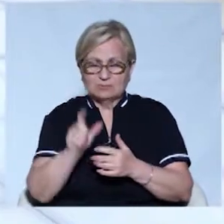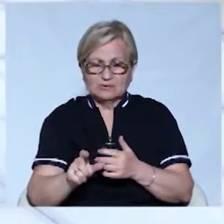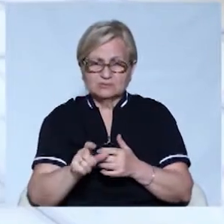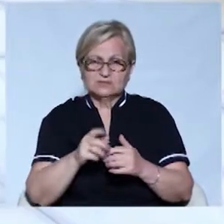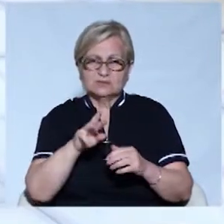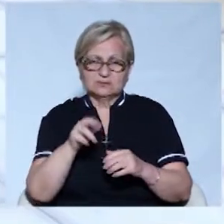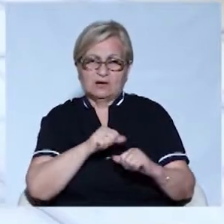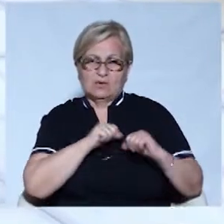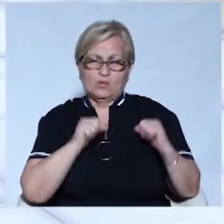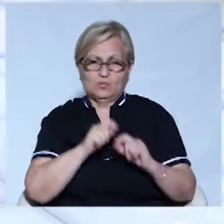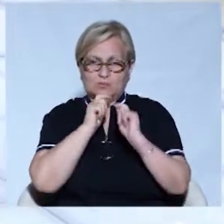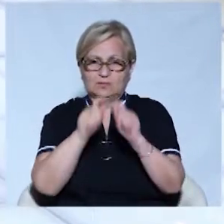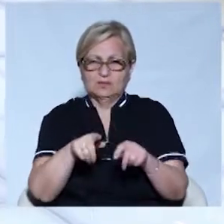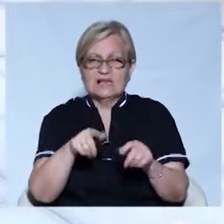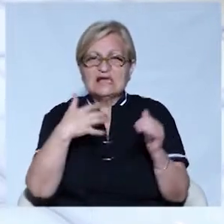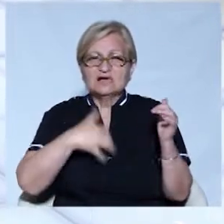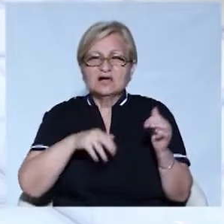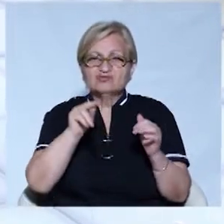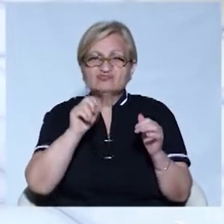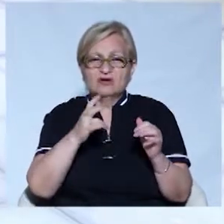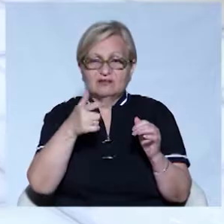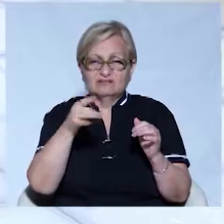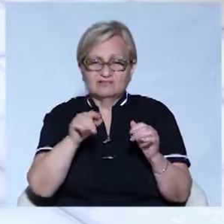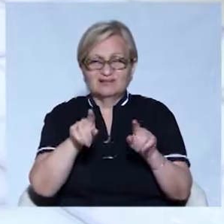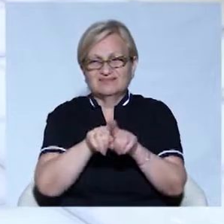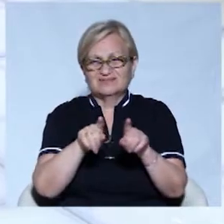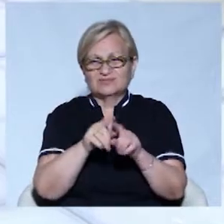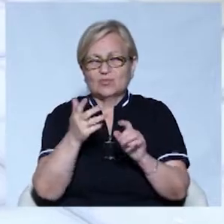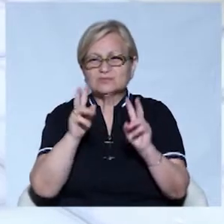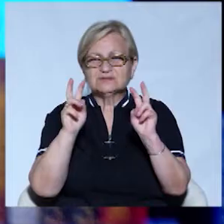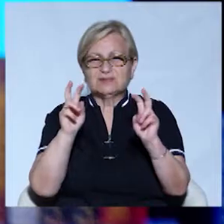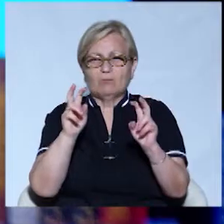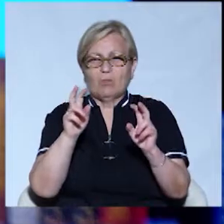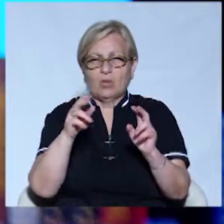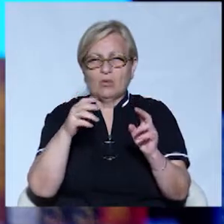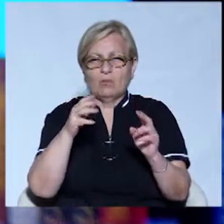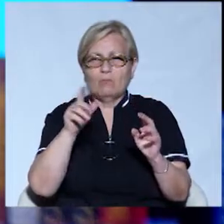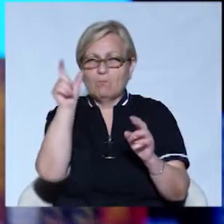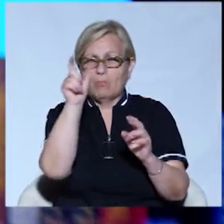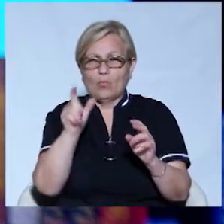გულიც. ჩანგი ამ ლექსში პოეზიის სიმბოლოა.